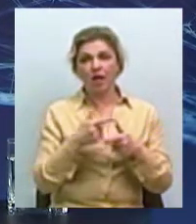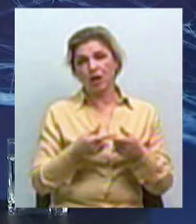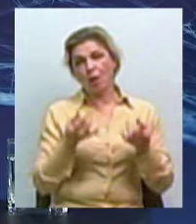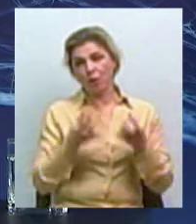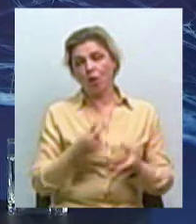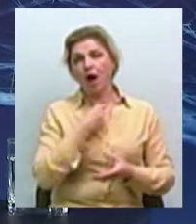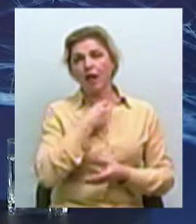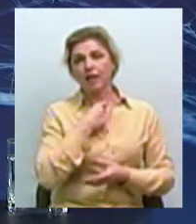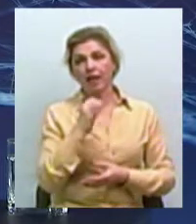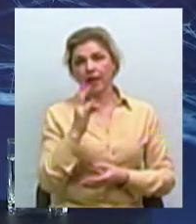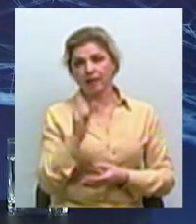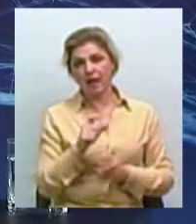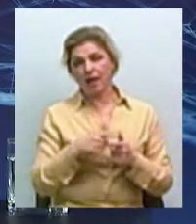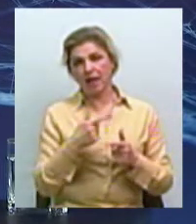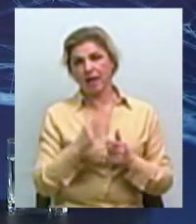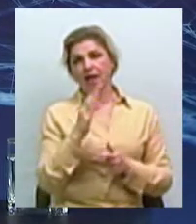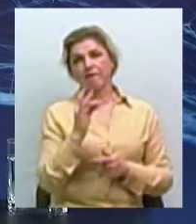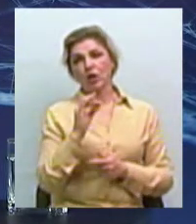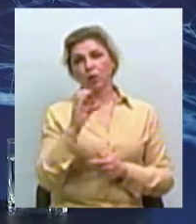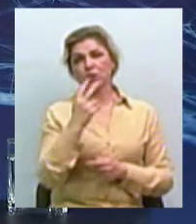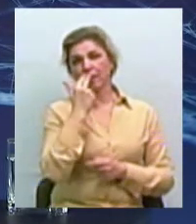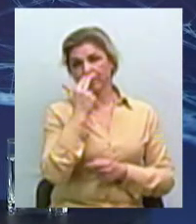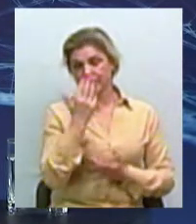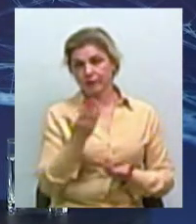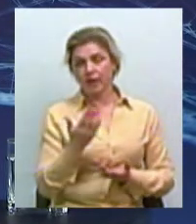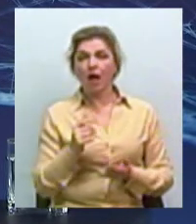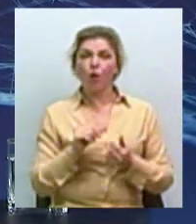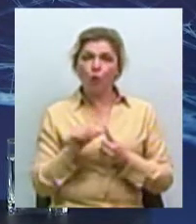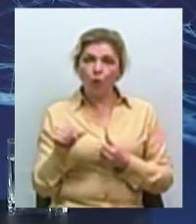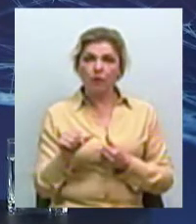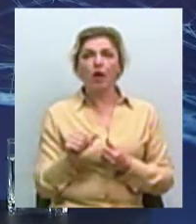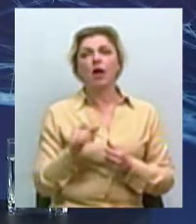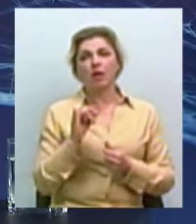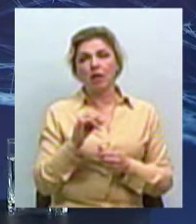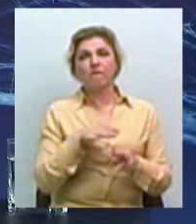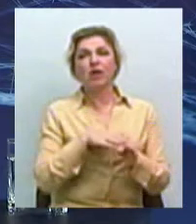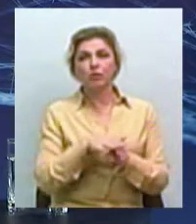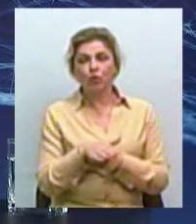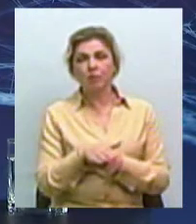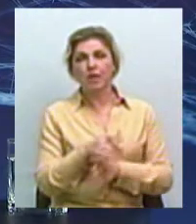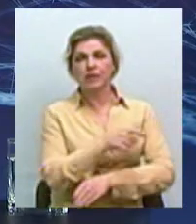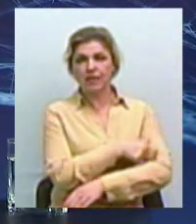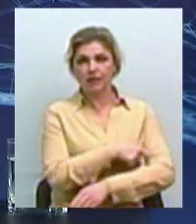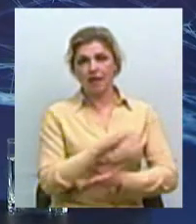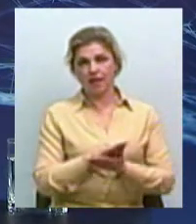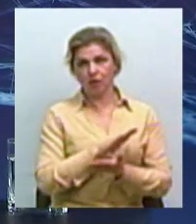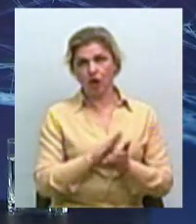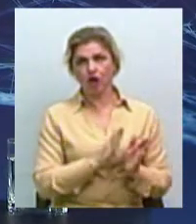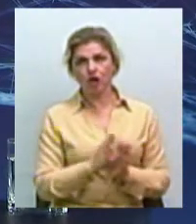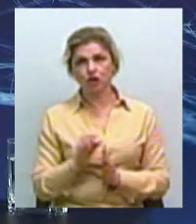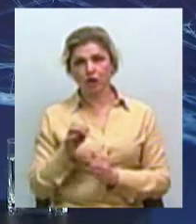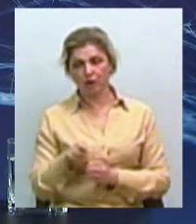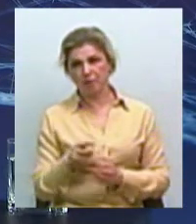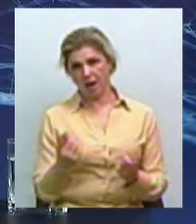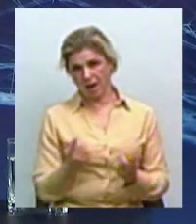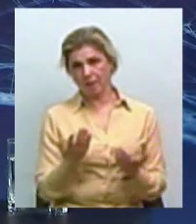чи банальний, назвам це вірусне захворювання. І крім того, дотримуватися санітарно-гігієнічного режиму.